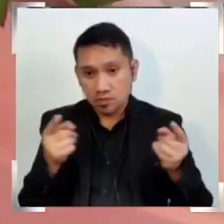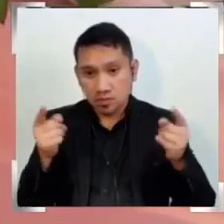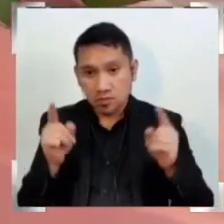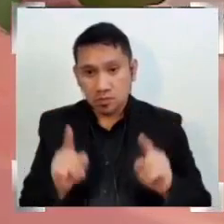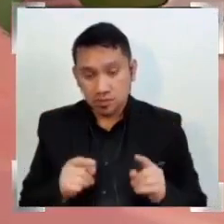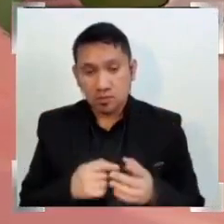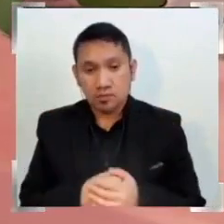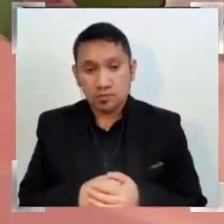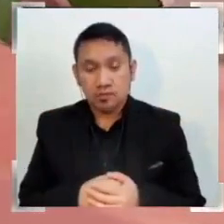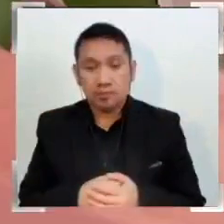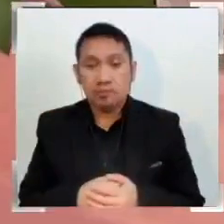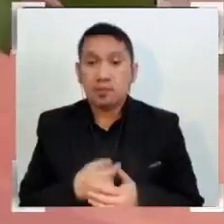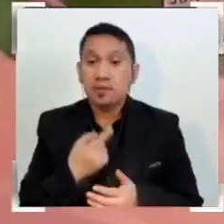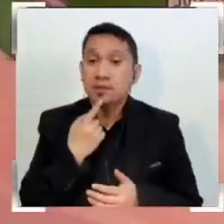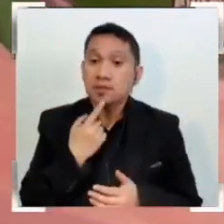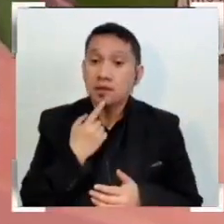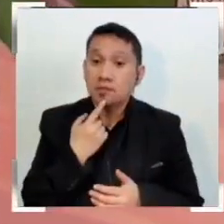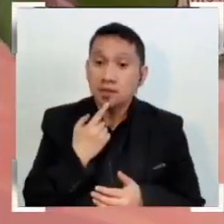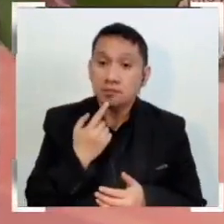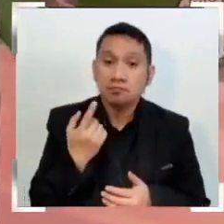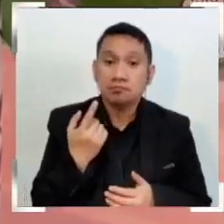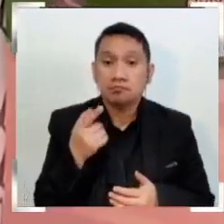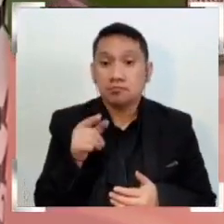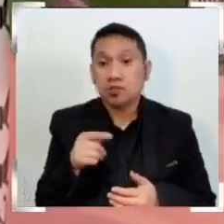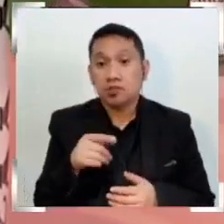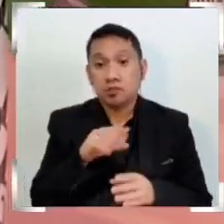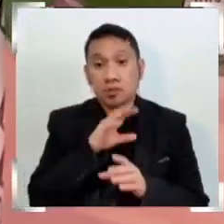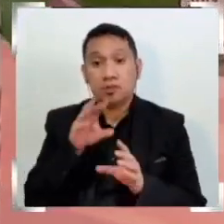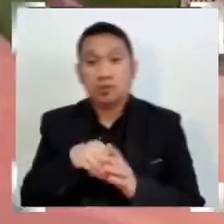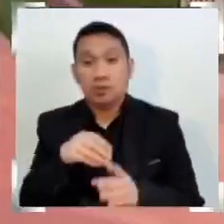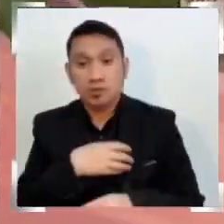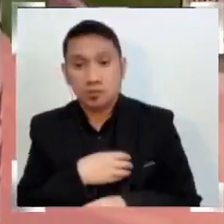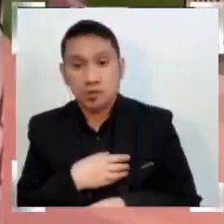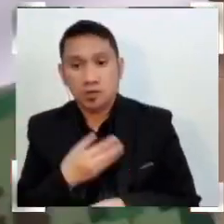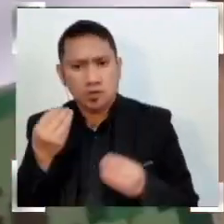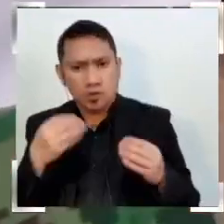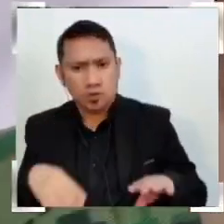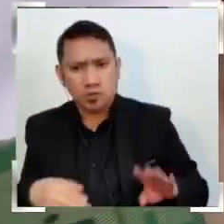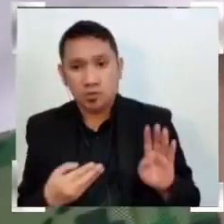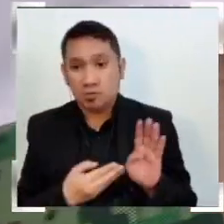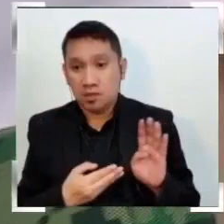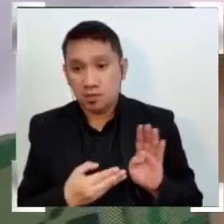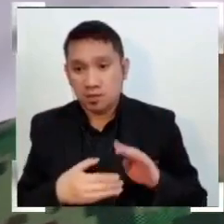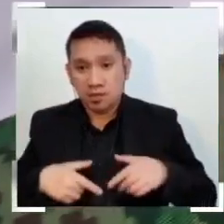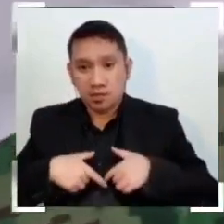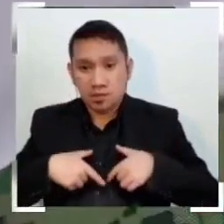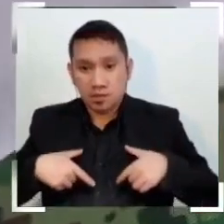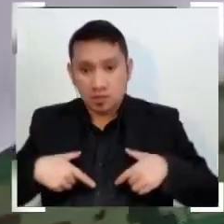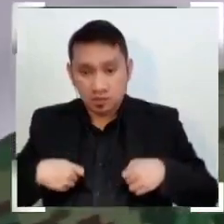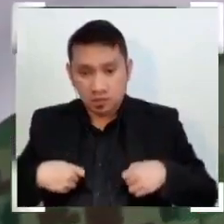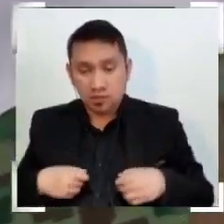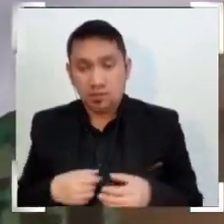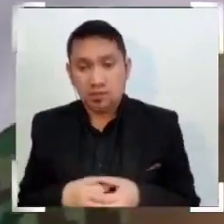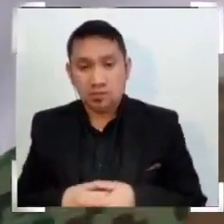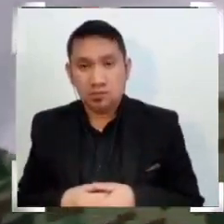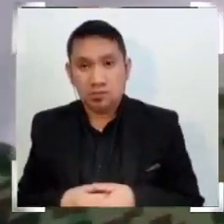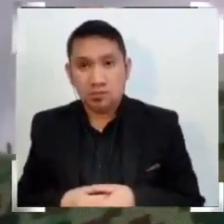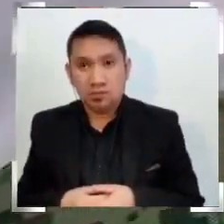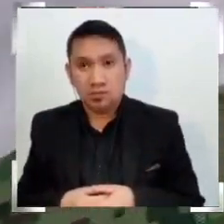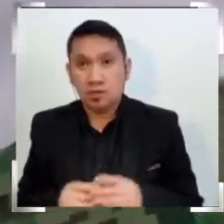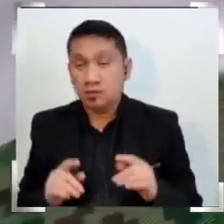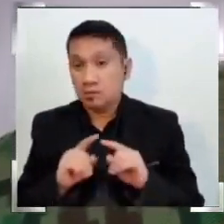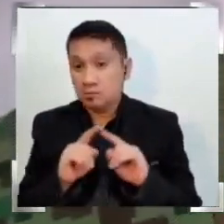Maranan, sinasabi umano ng nasangkot na pulis na nawala ng baterya ang body cam na naka-issue sa kanya. Pero hindi raw